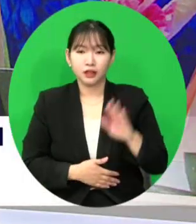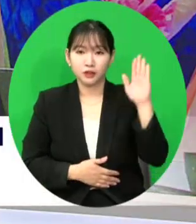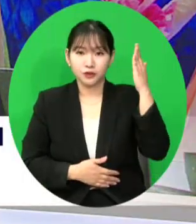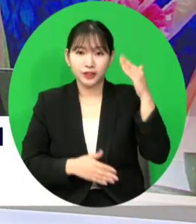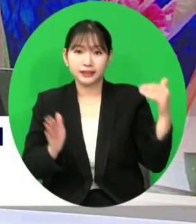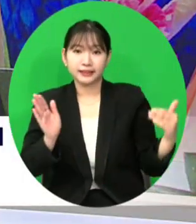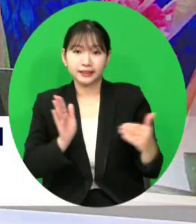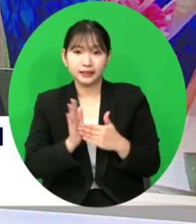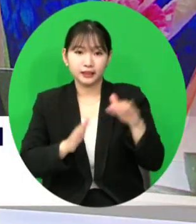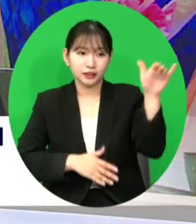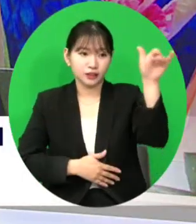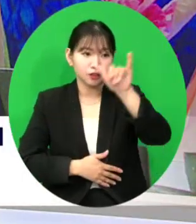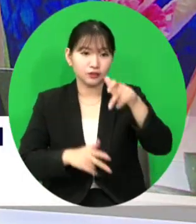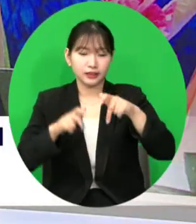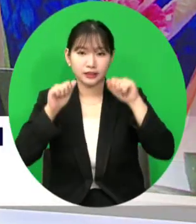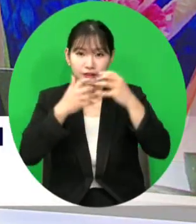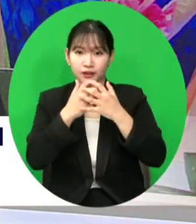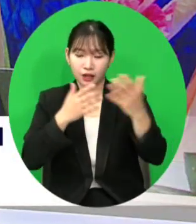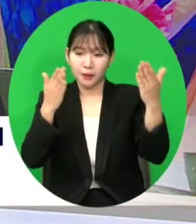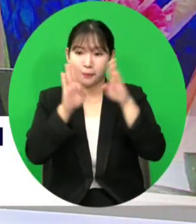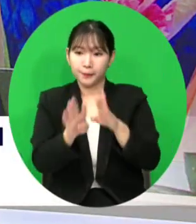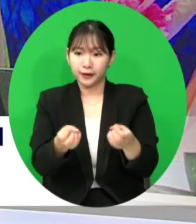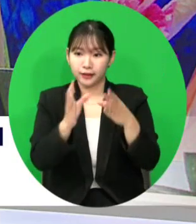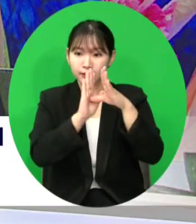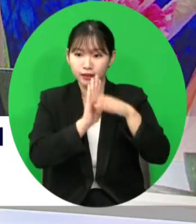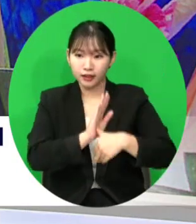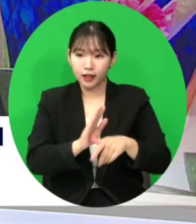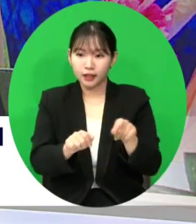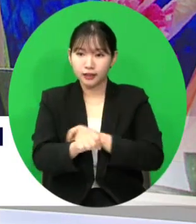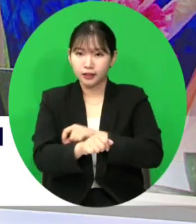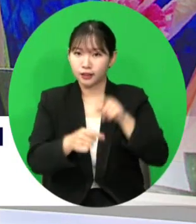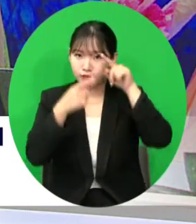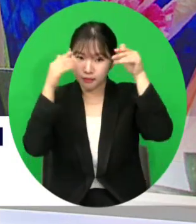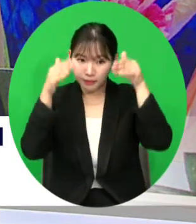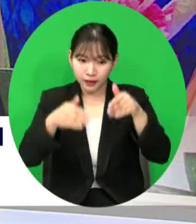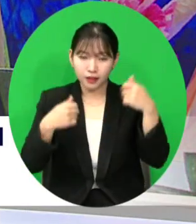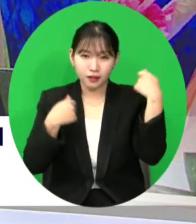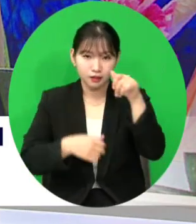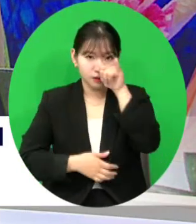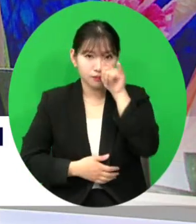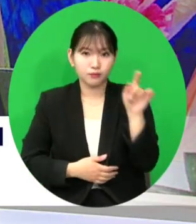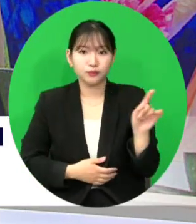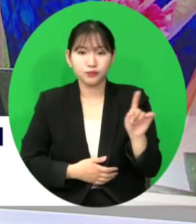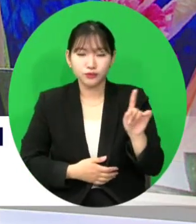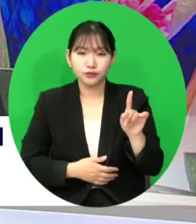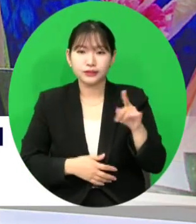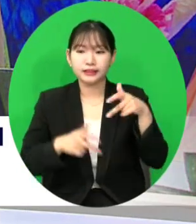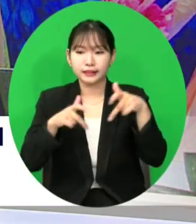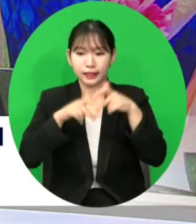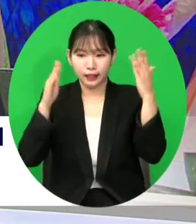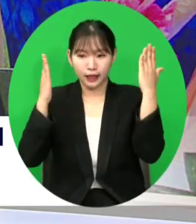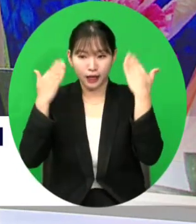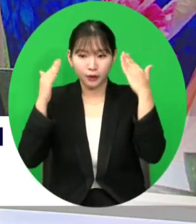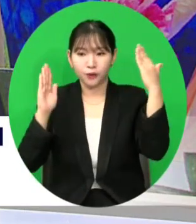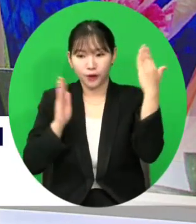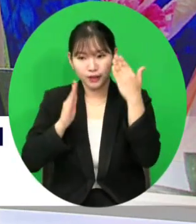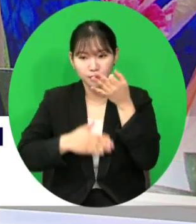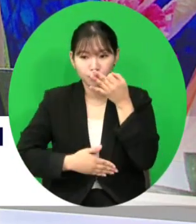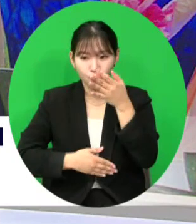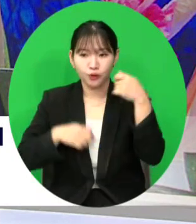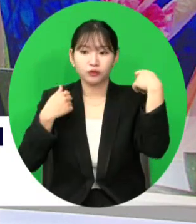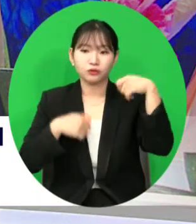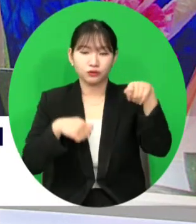최근 마무리된 전국 장애인체전 폐막식에서 특히 주목받은 공연이 있습니다. 바로 특수학교 학생들이 선보인